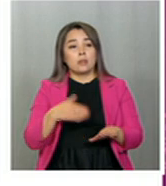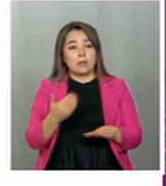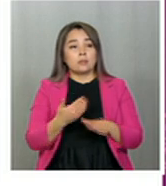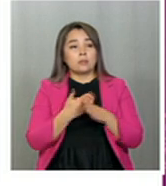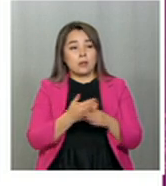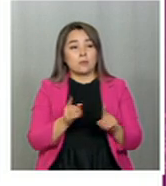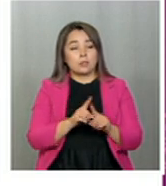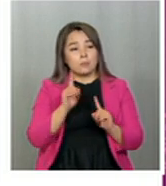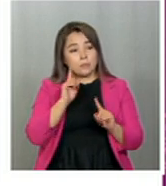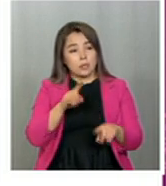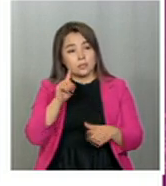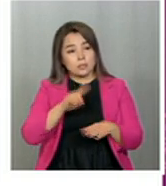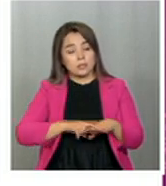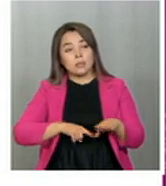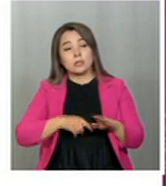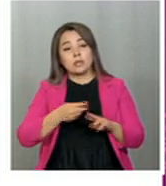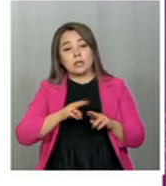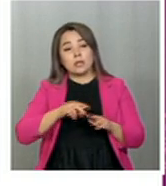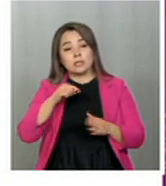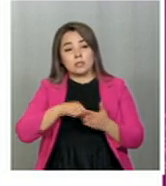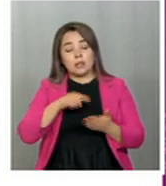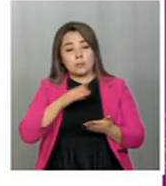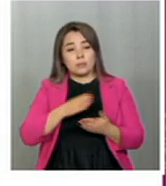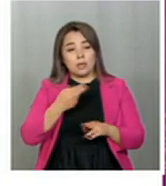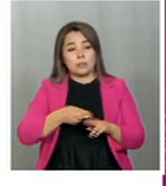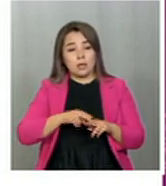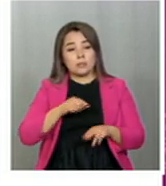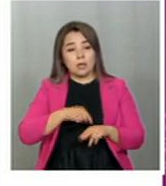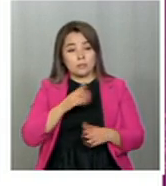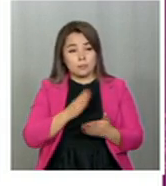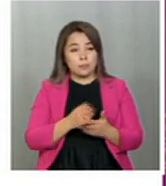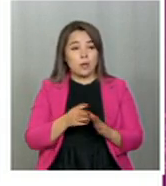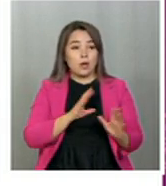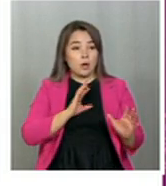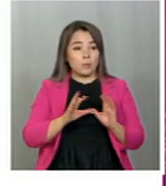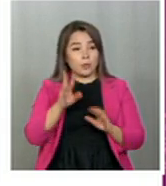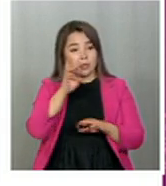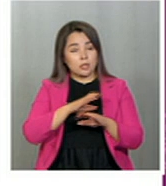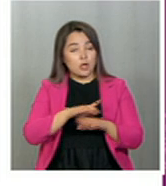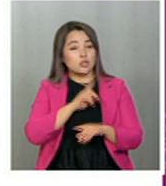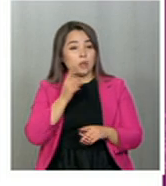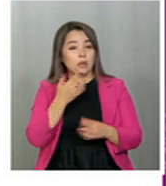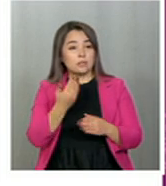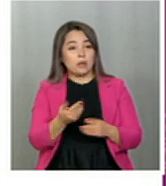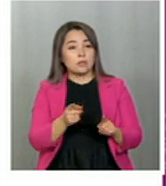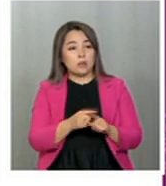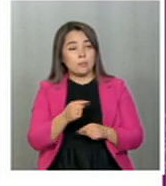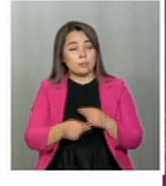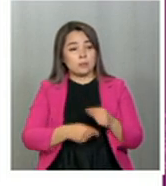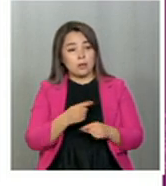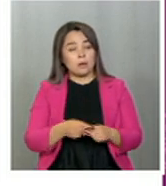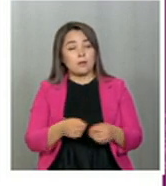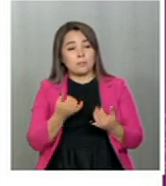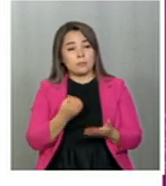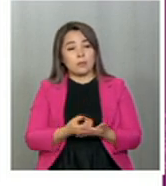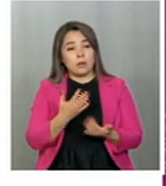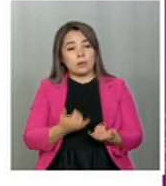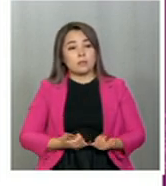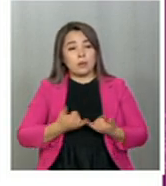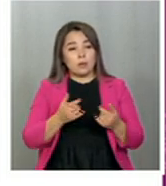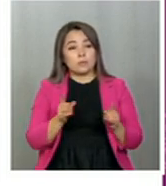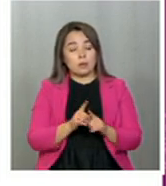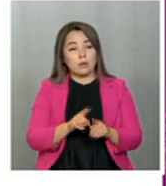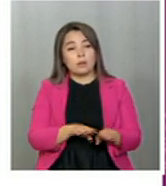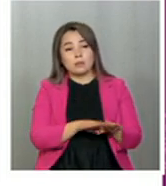бар екенін сезіндім. Осындай қамқор елдің жастарының бейбітшілік, қадір-қасиет, еркіндік,